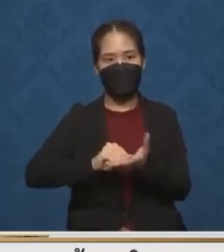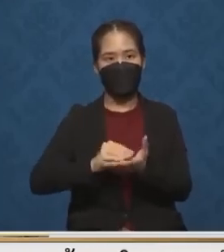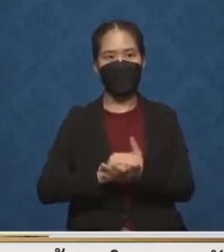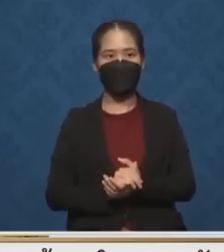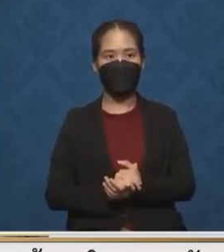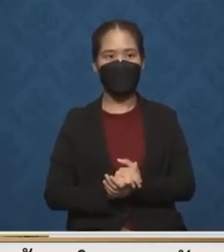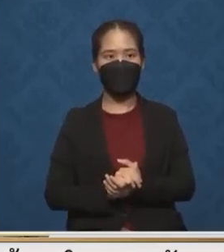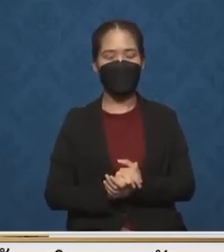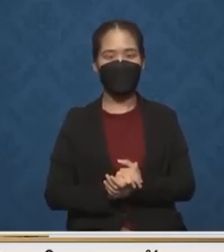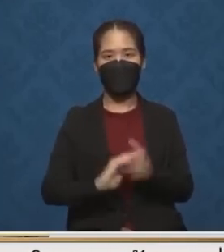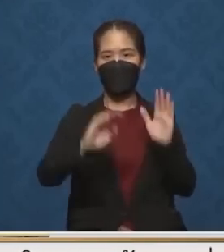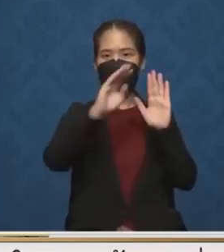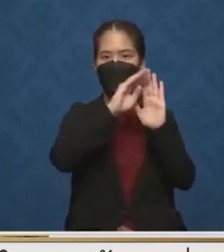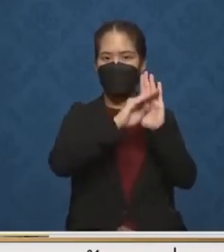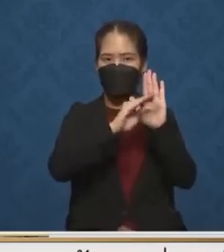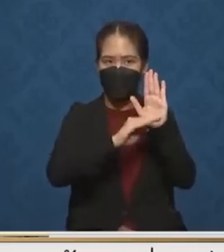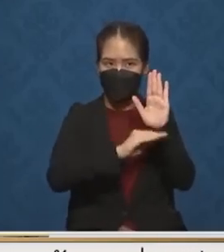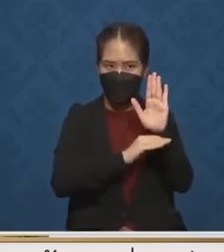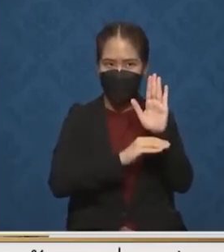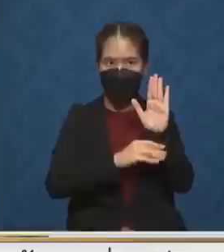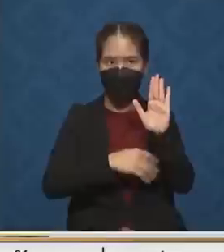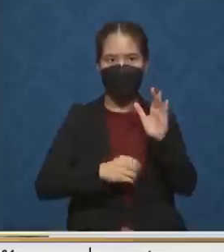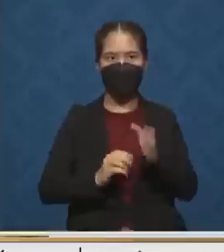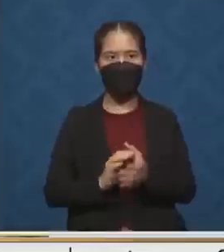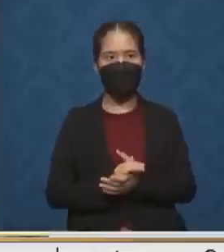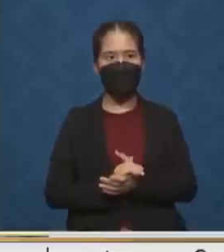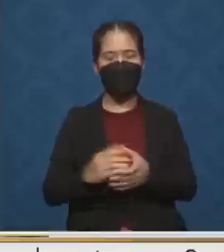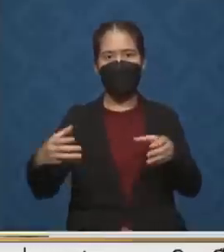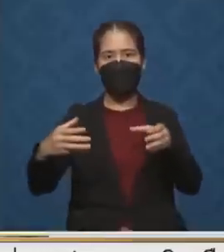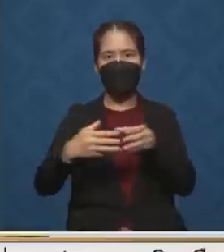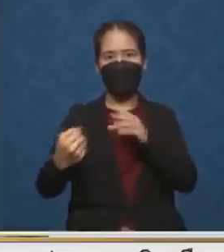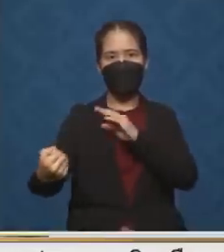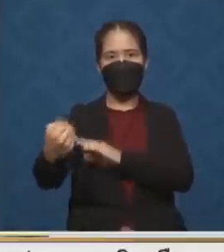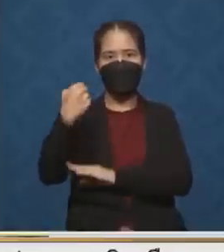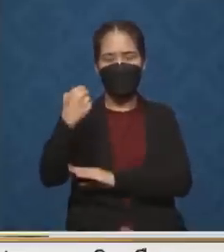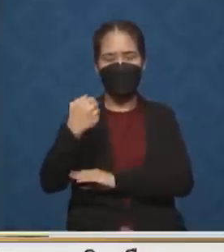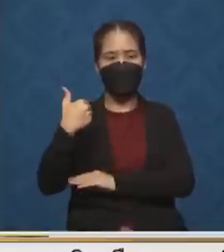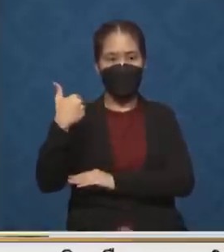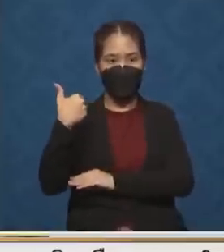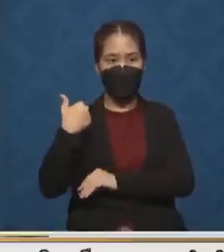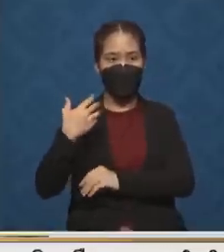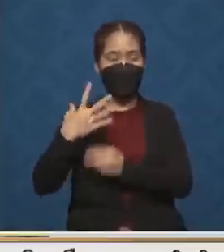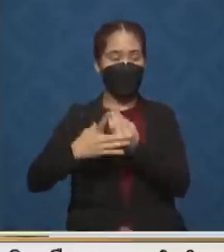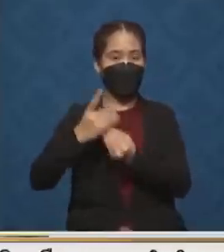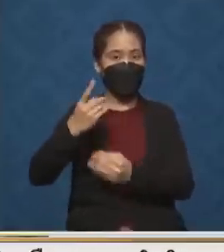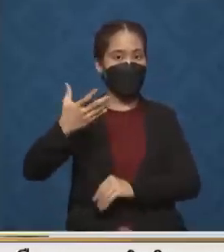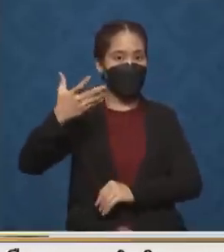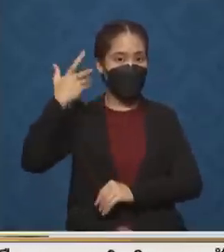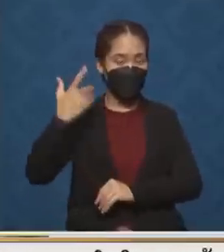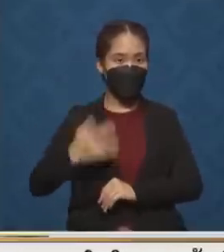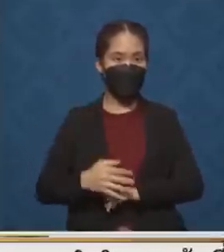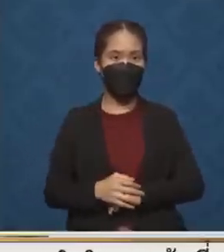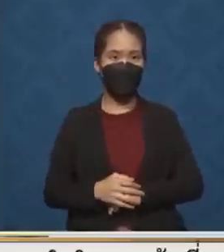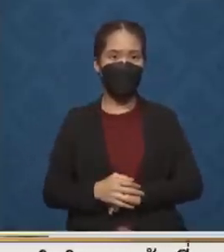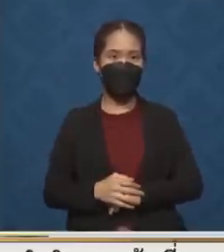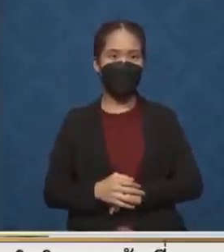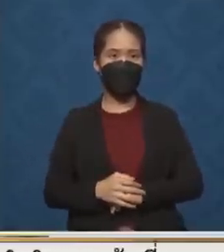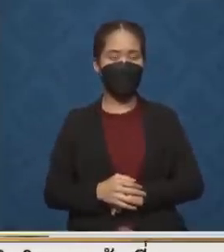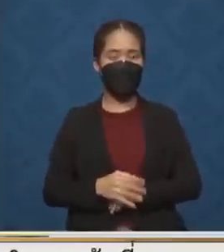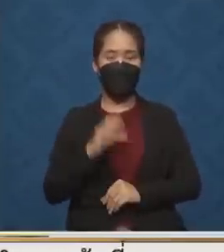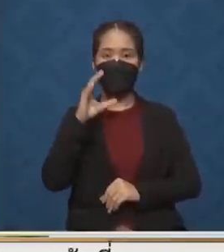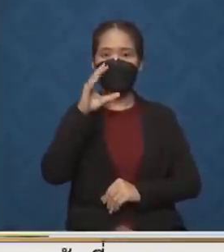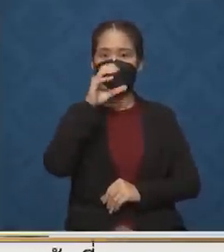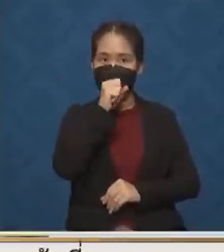ที่ออกมาจากไปความมนหน่วยงานความมนคงออกมาครัเมื่อถบดที่แล้วลับ